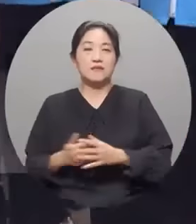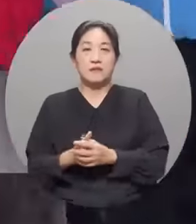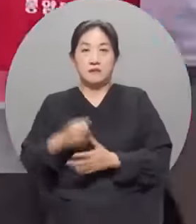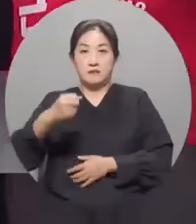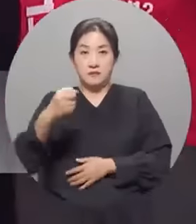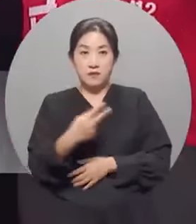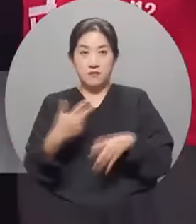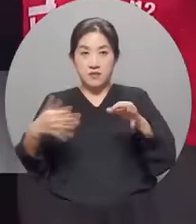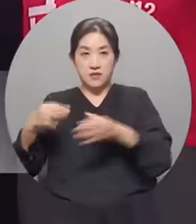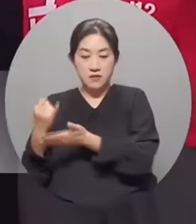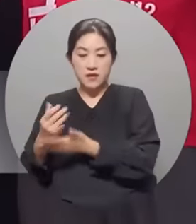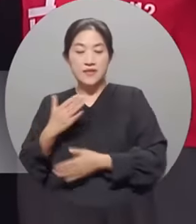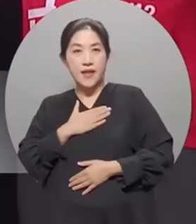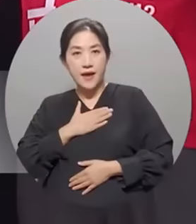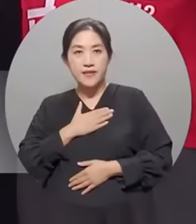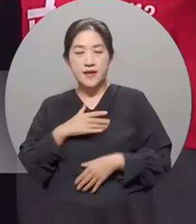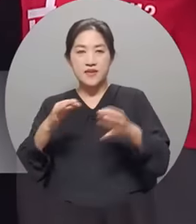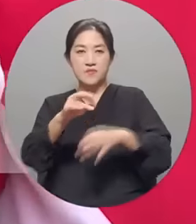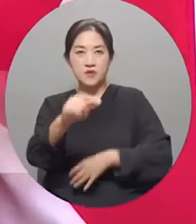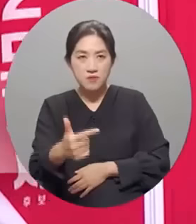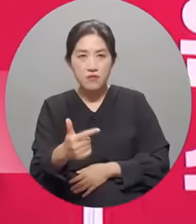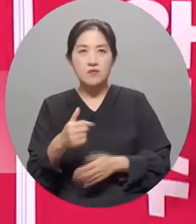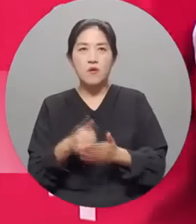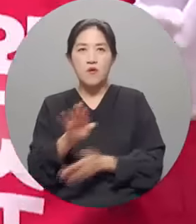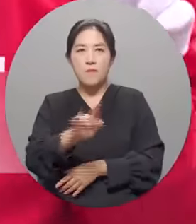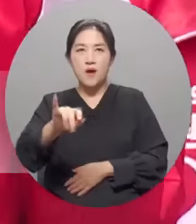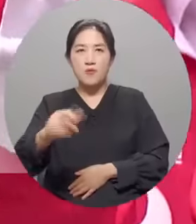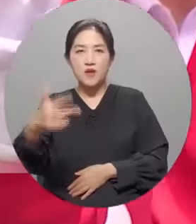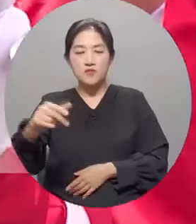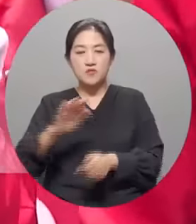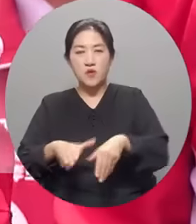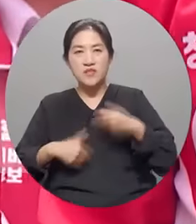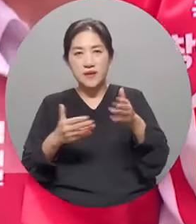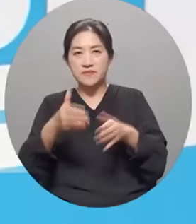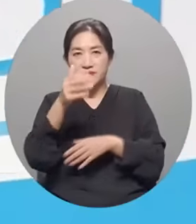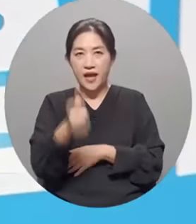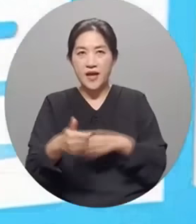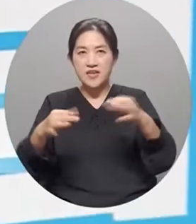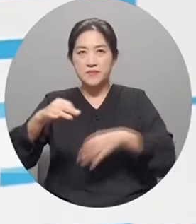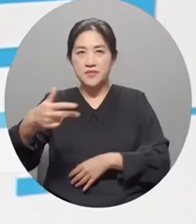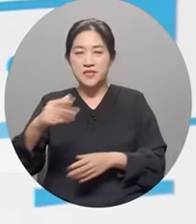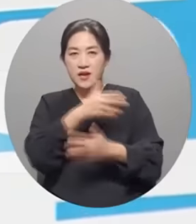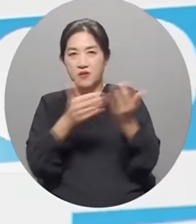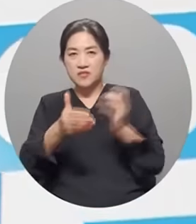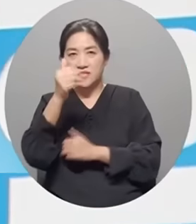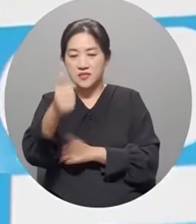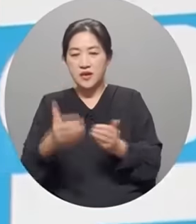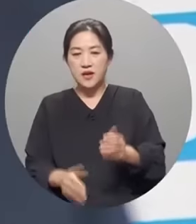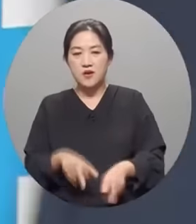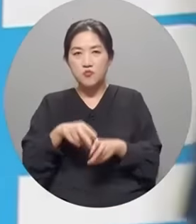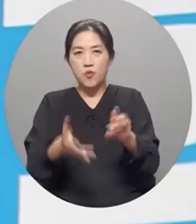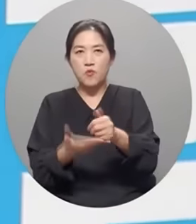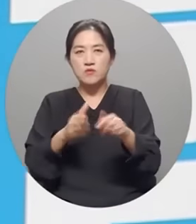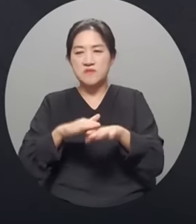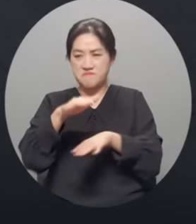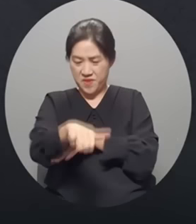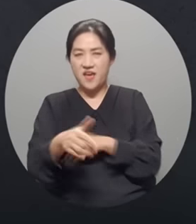그러면서 김 여사와 자신이 김영선 전 의원, 박완수 경남지사, 김진태 강원지사의 공천에 관여했다는 주장을